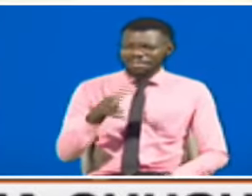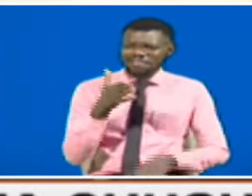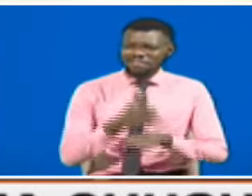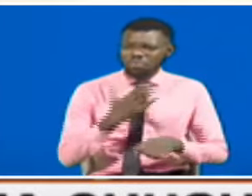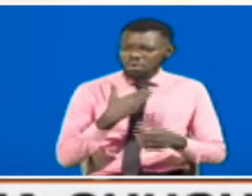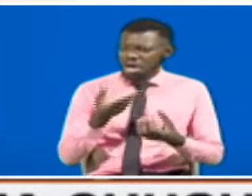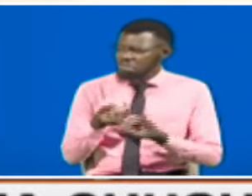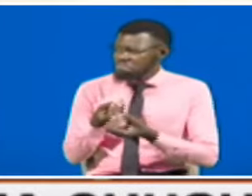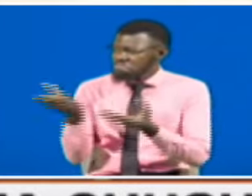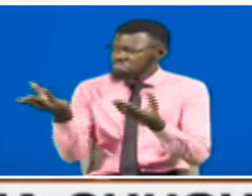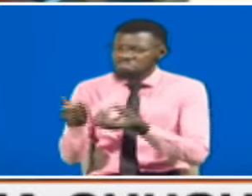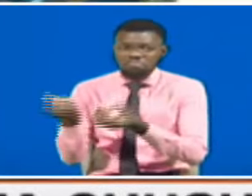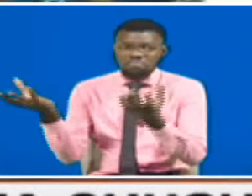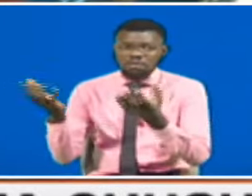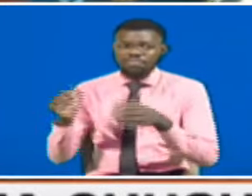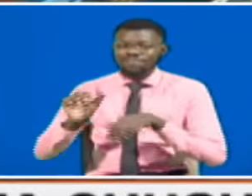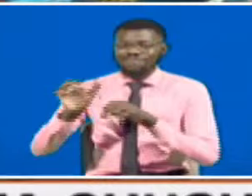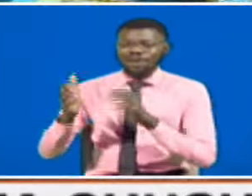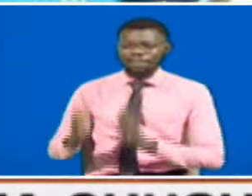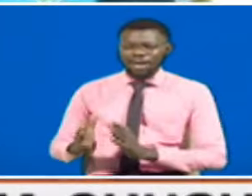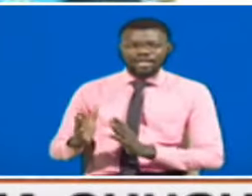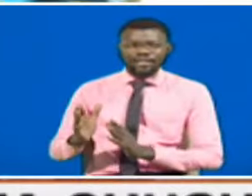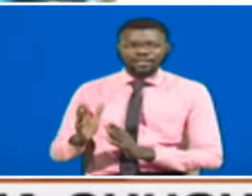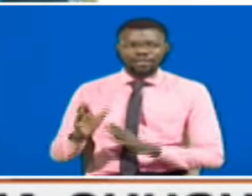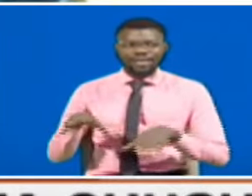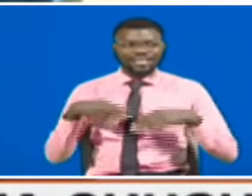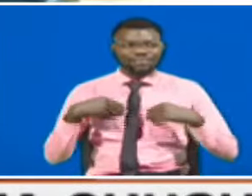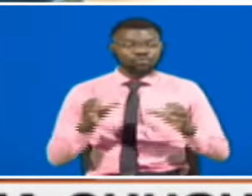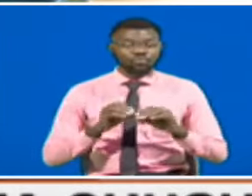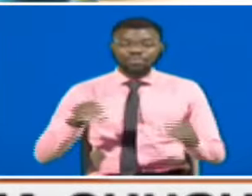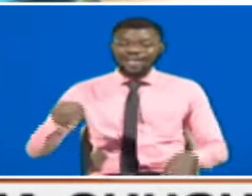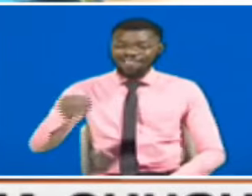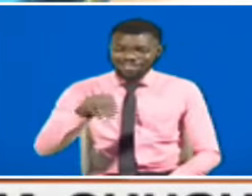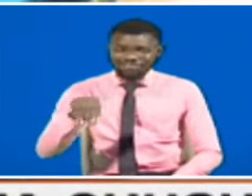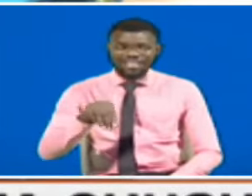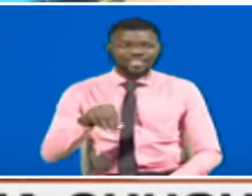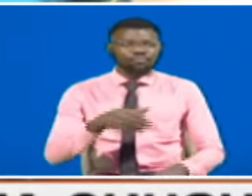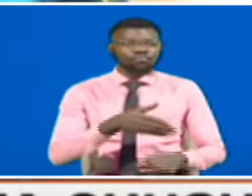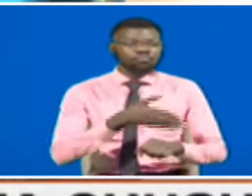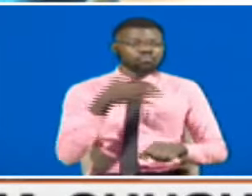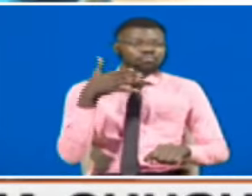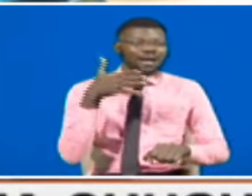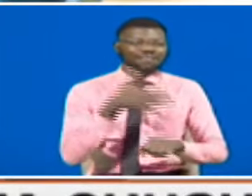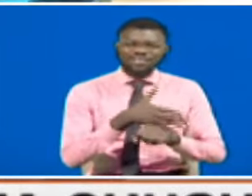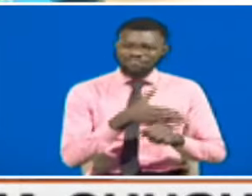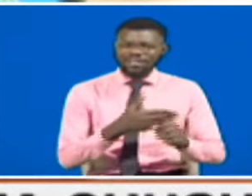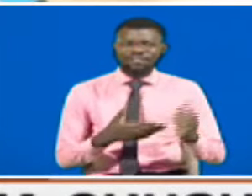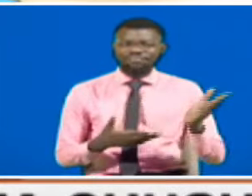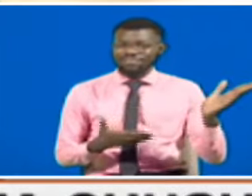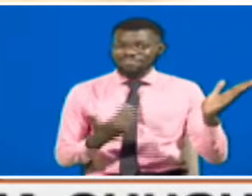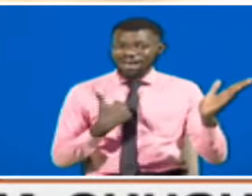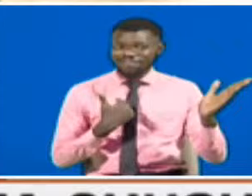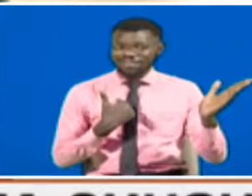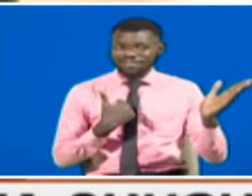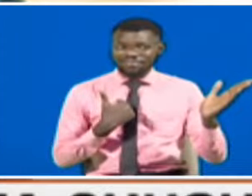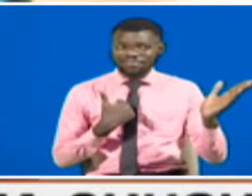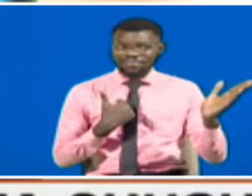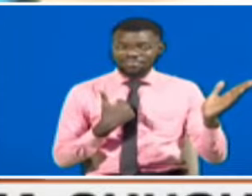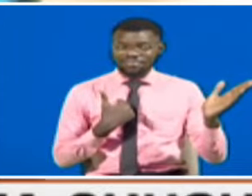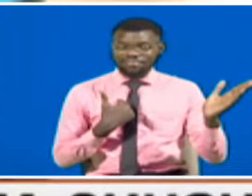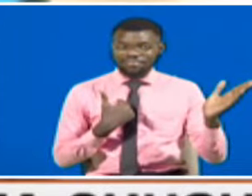kuweza kulagai wakulima. Subsidized fertilizer ambayo ni fake yenye iko kwa NCBB.